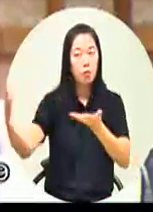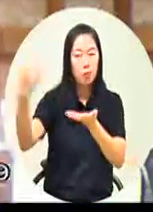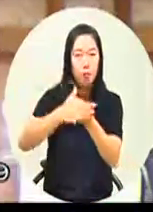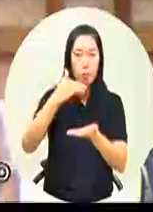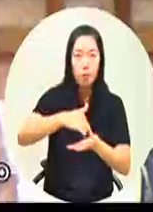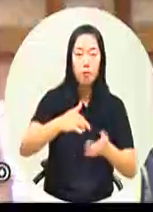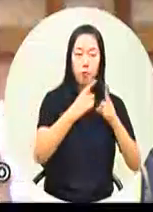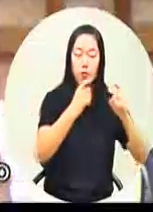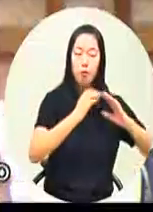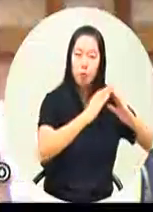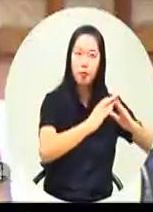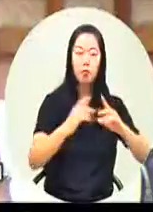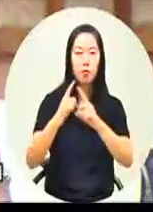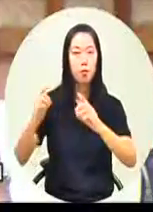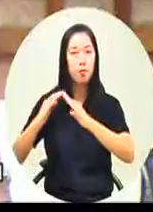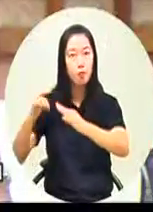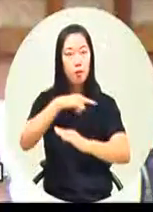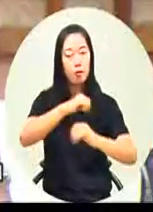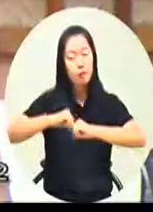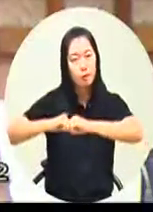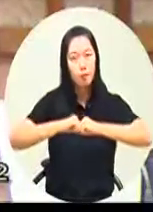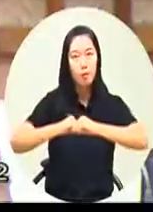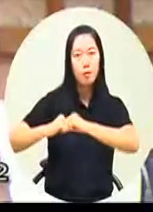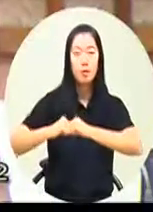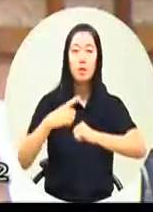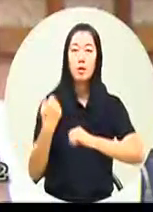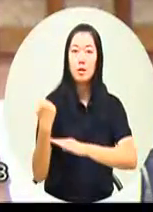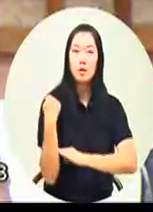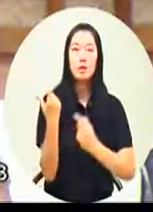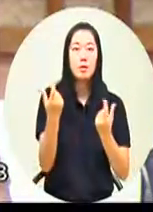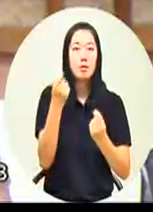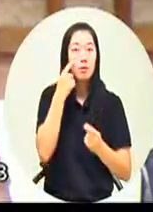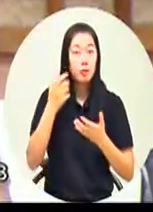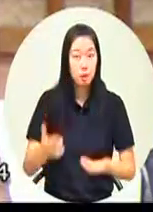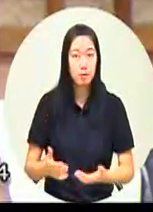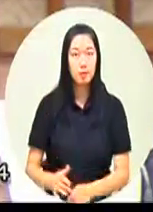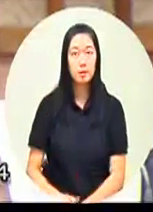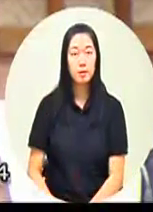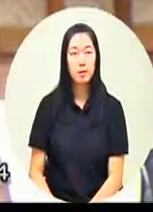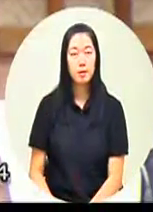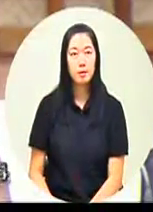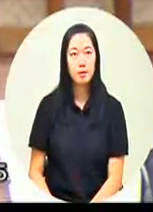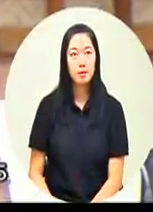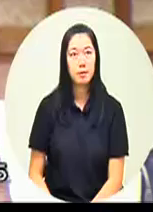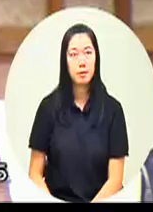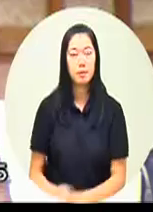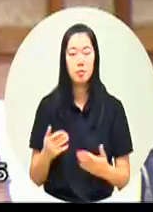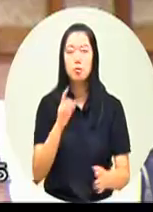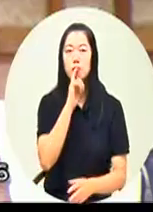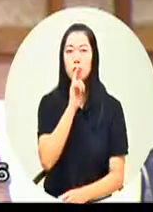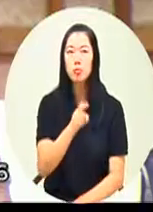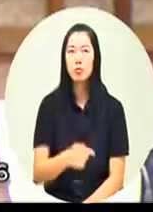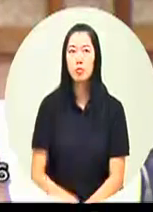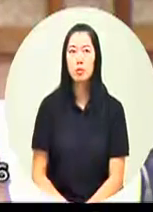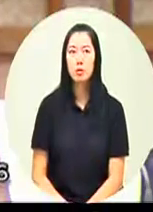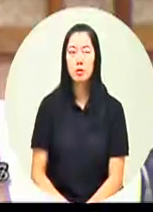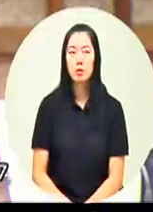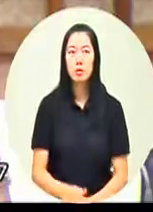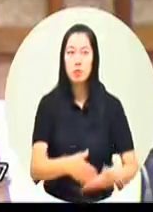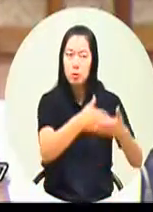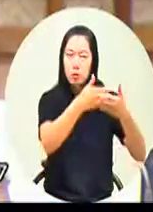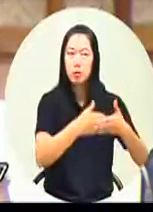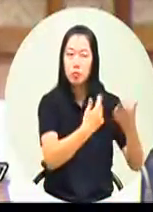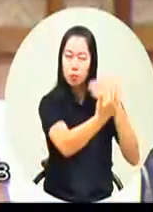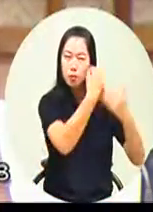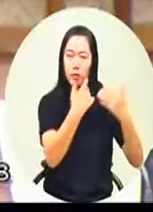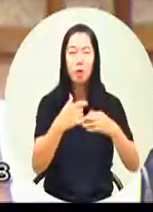城市之间的竞争力也很重要，也很重要。那不要说摆在陆客，摆在金门